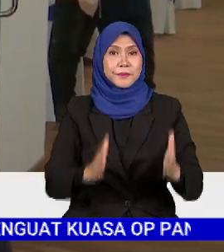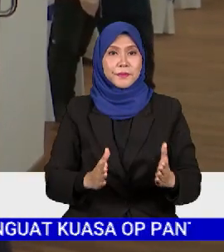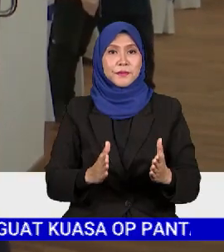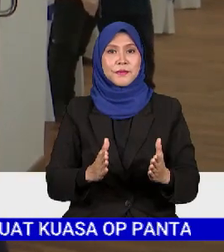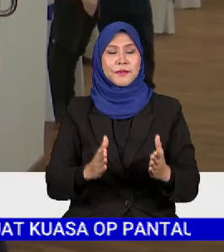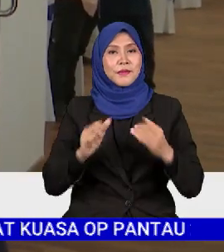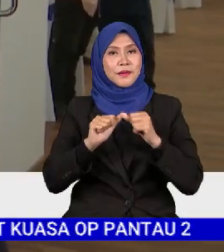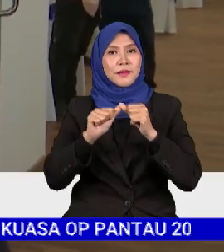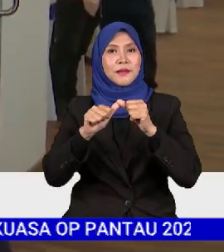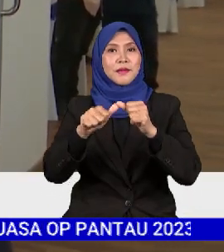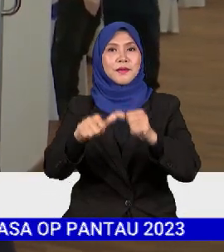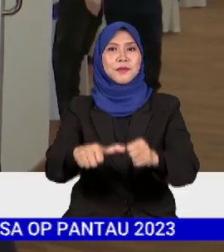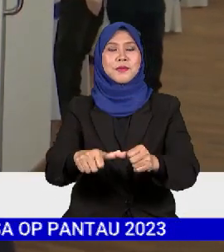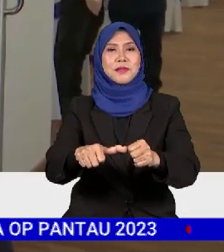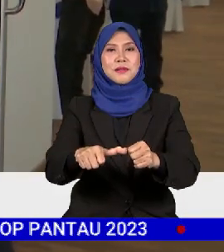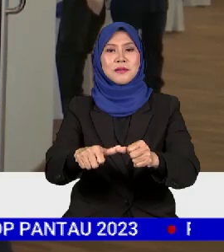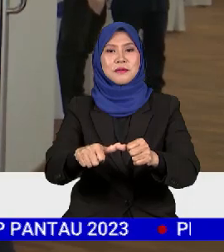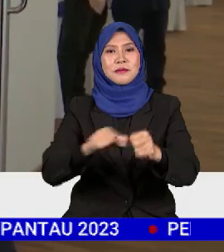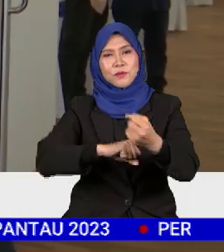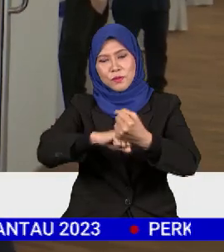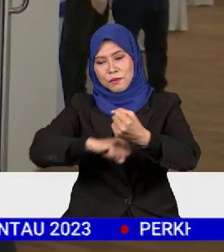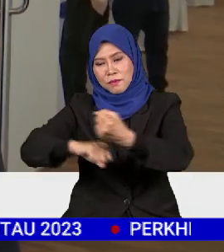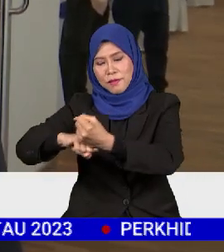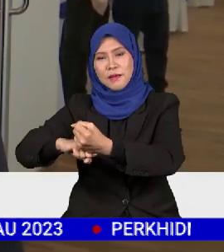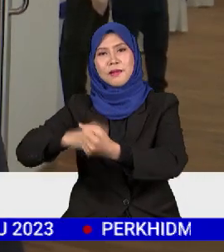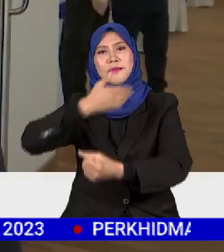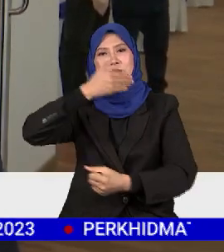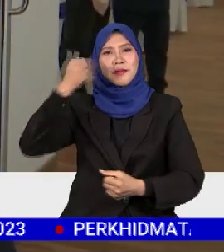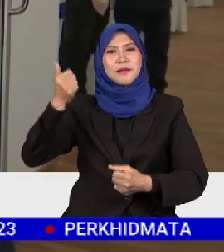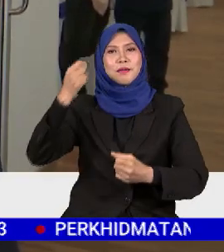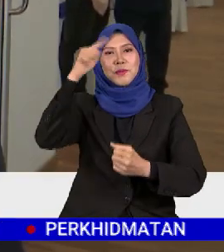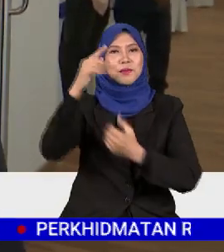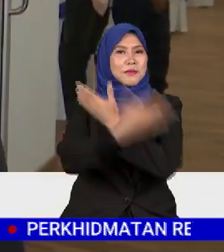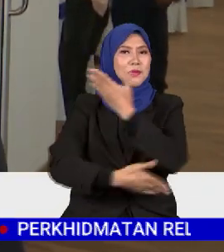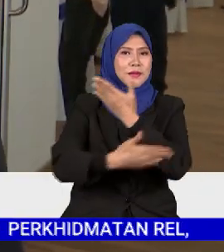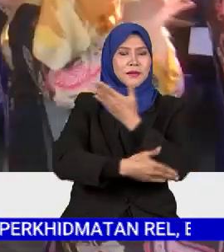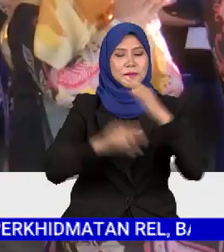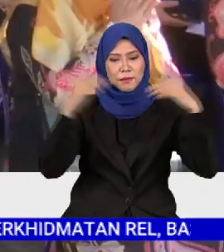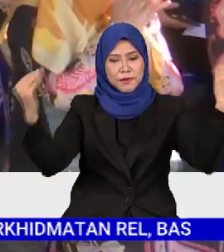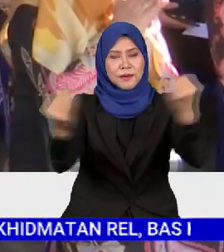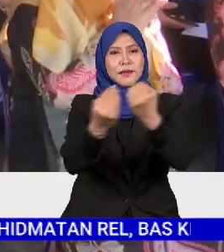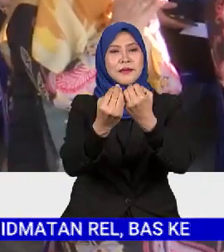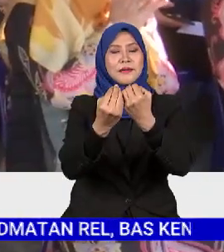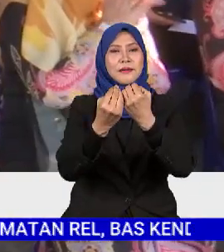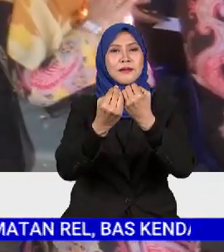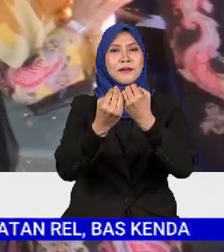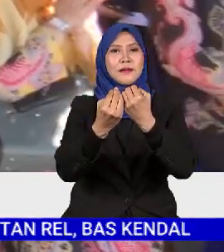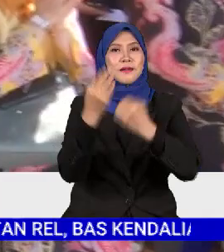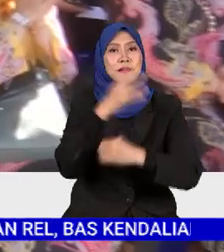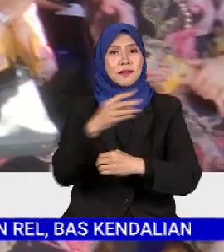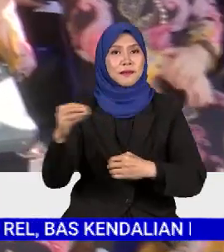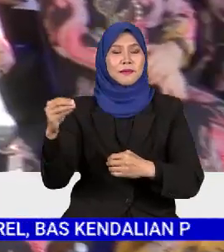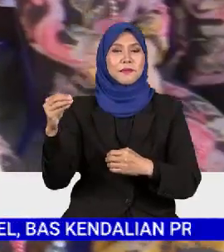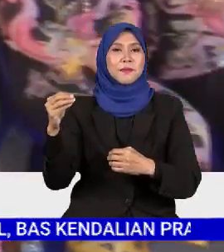untuk terus memberi sumbangan yang terbaik kepada negara, masyarakat. Di samping itu juga,